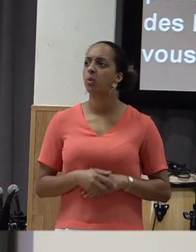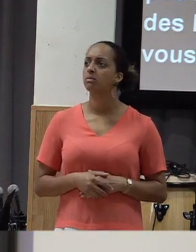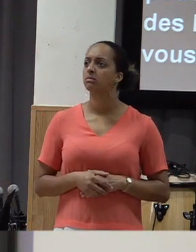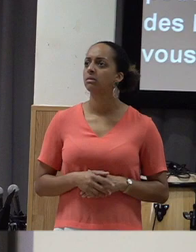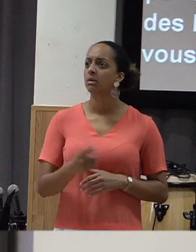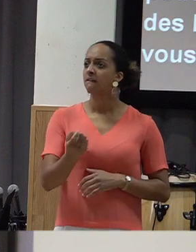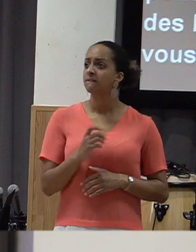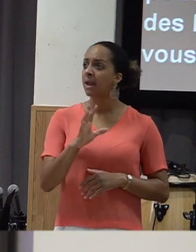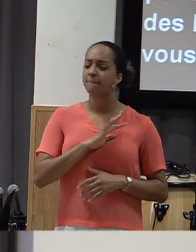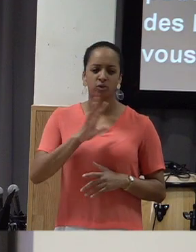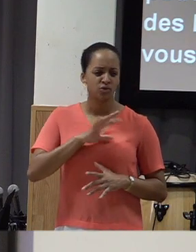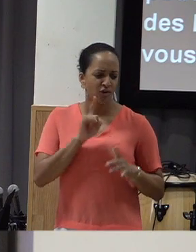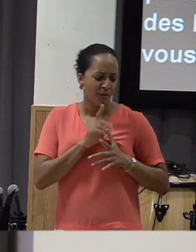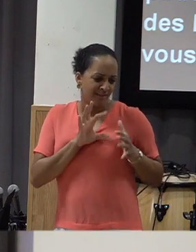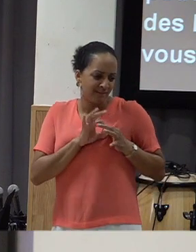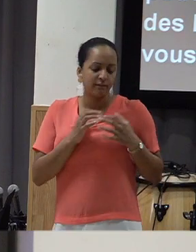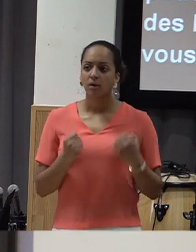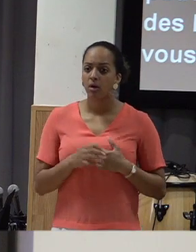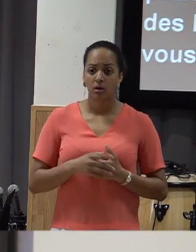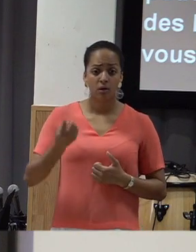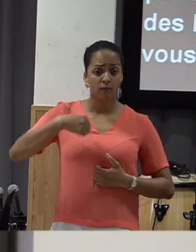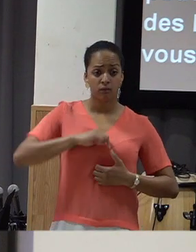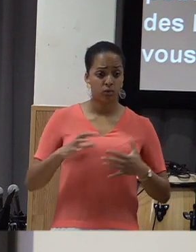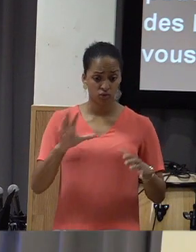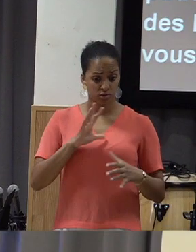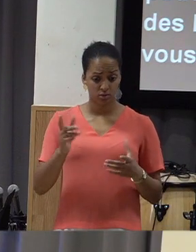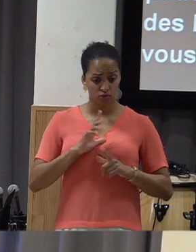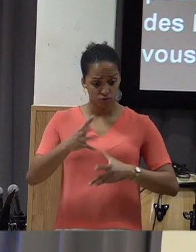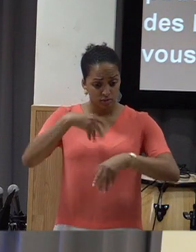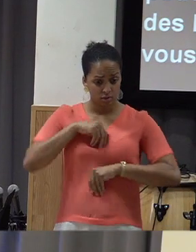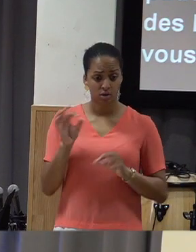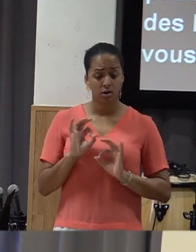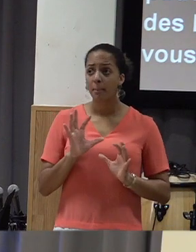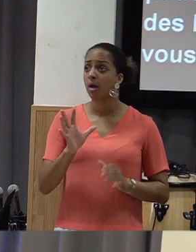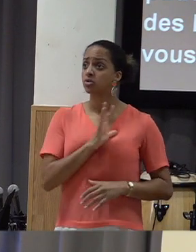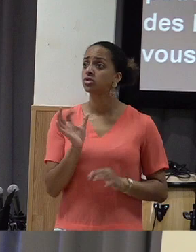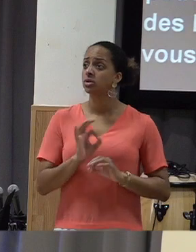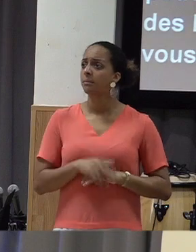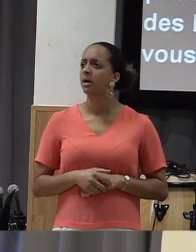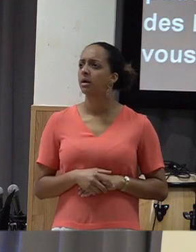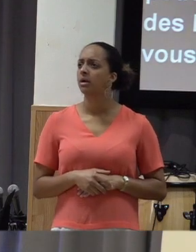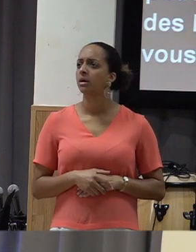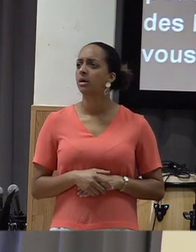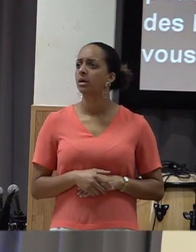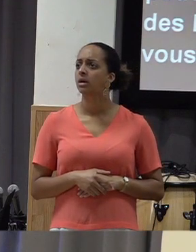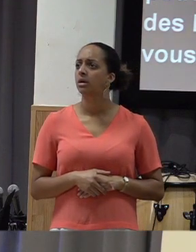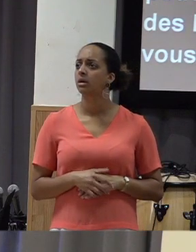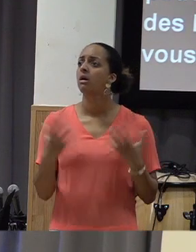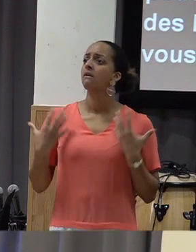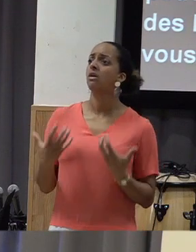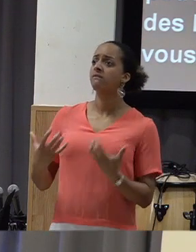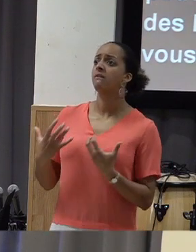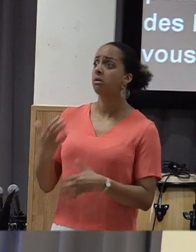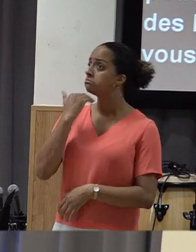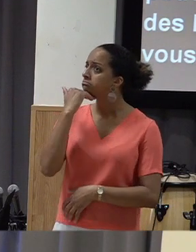Vous convoitez et vous ne possédez pas. Vous êtes meurtriers et envieux et vous ne pouvez vous ne pouvez pas obtenir. Vous avez des querelles